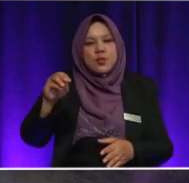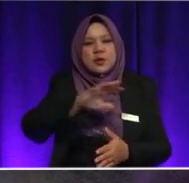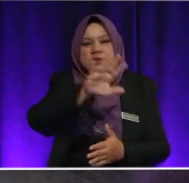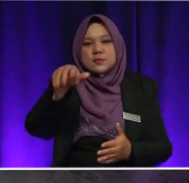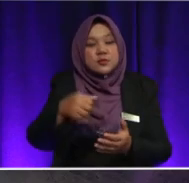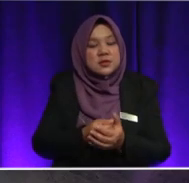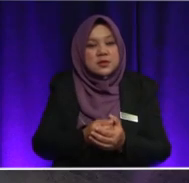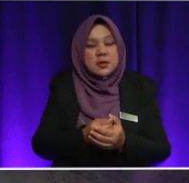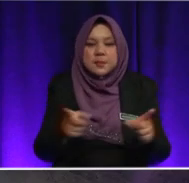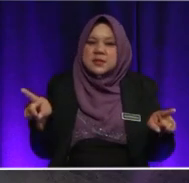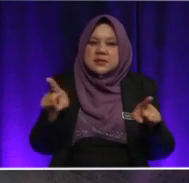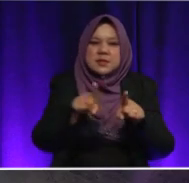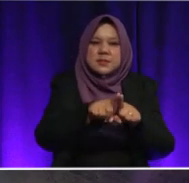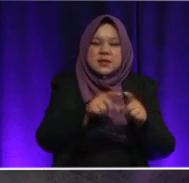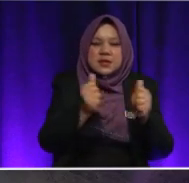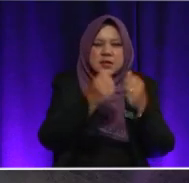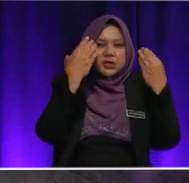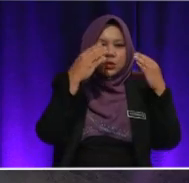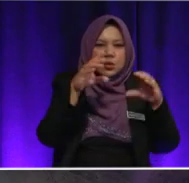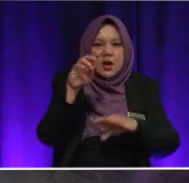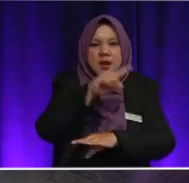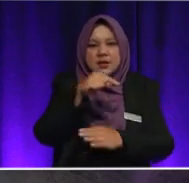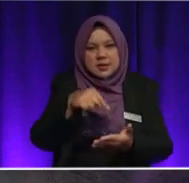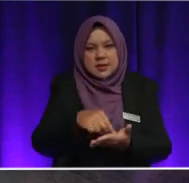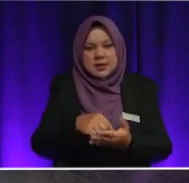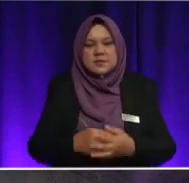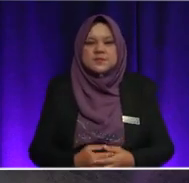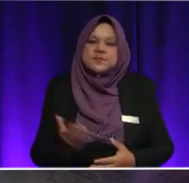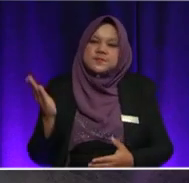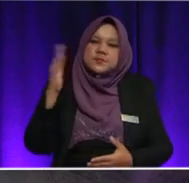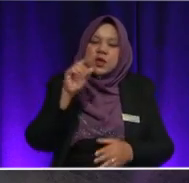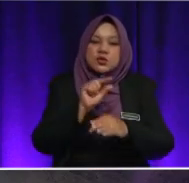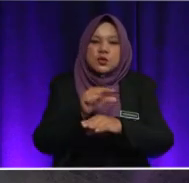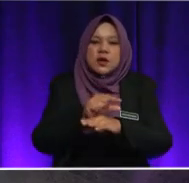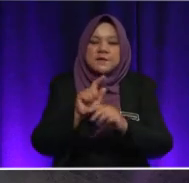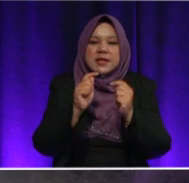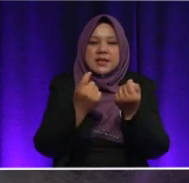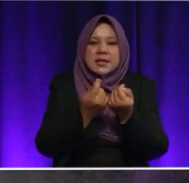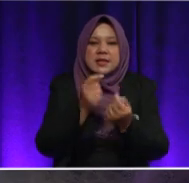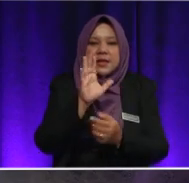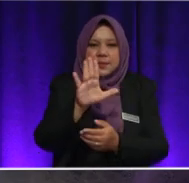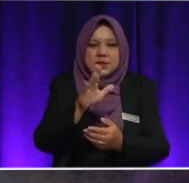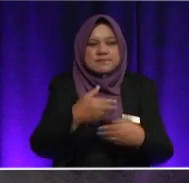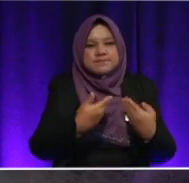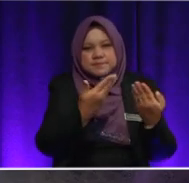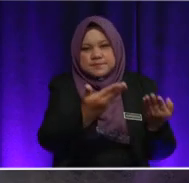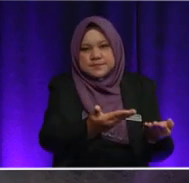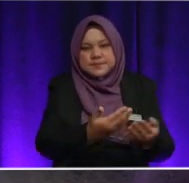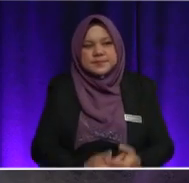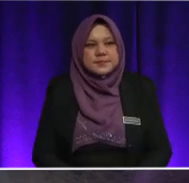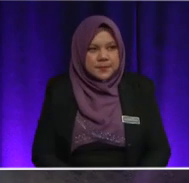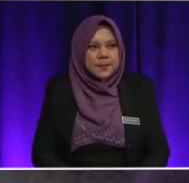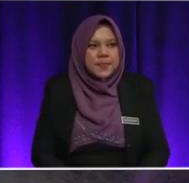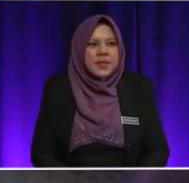kita bersama dengan guru kita pada hari ini untuk meneruskan kelas kita geografi tingkatan 5 baik dibersihkan Jeko Oke boleh